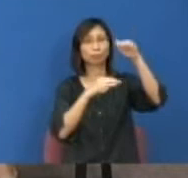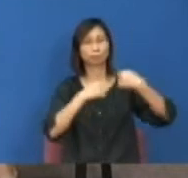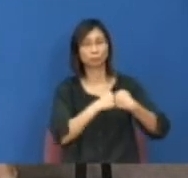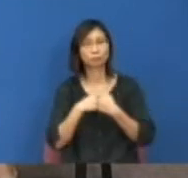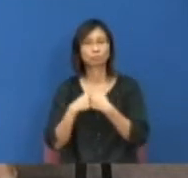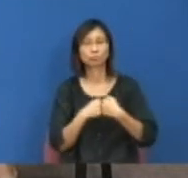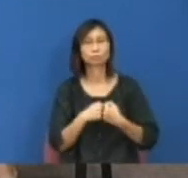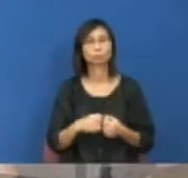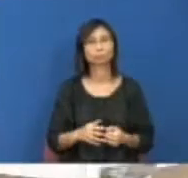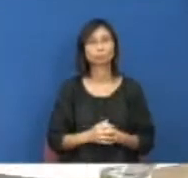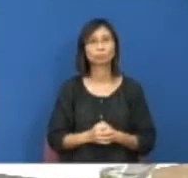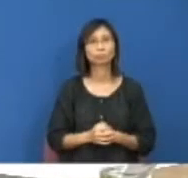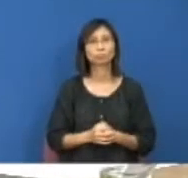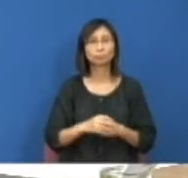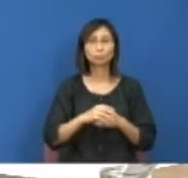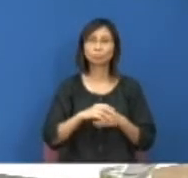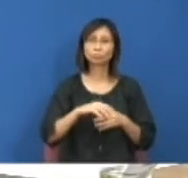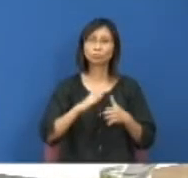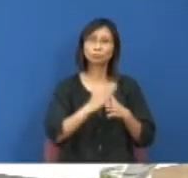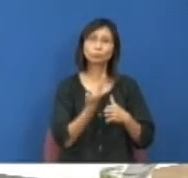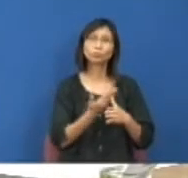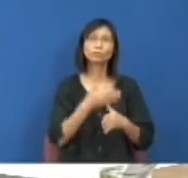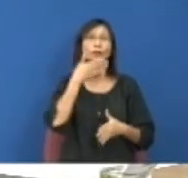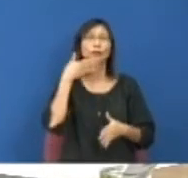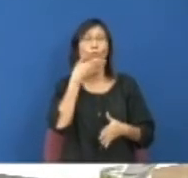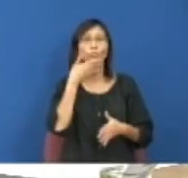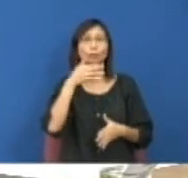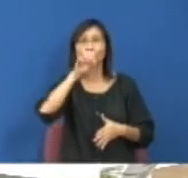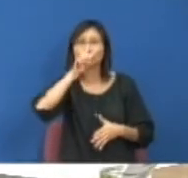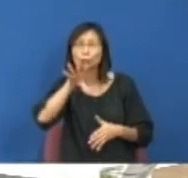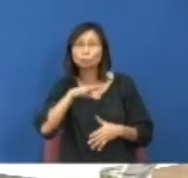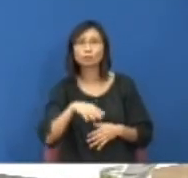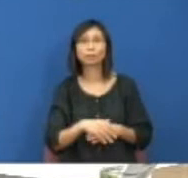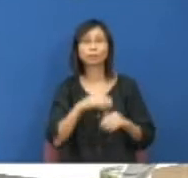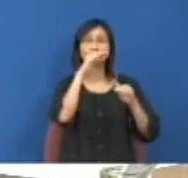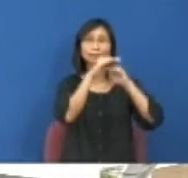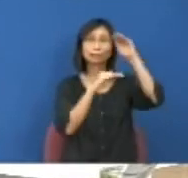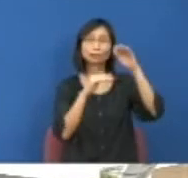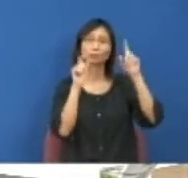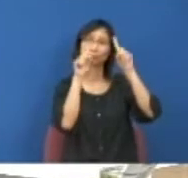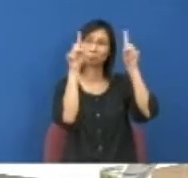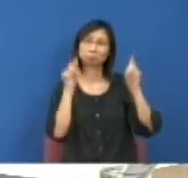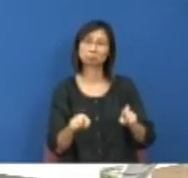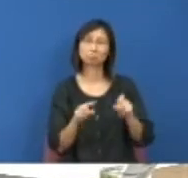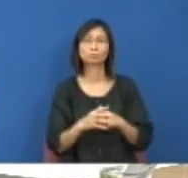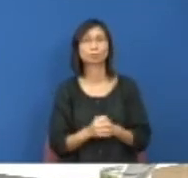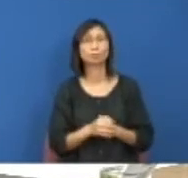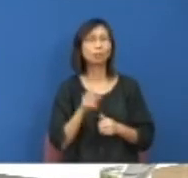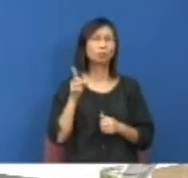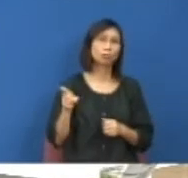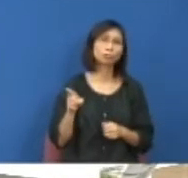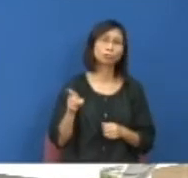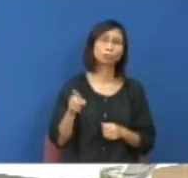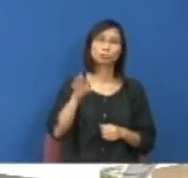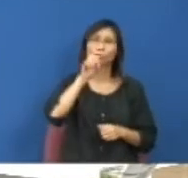係 class war， 因為點解咧？嗰啲年輕人講緊嘅階級嘅問題啊嘛，但係你又唔能夠倒轉嚟講，佢哋講嘅階級問題，佢就已經淋